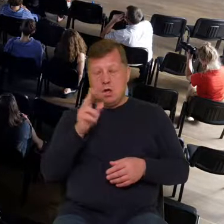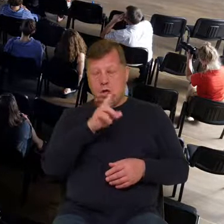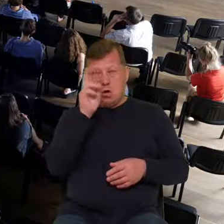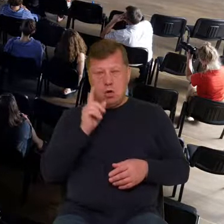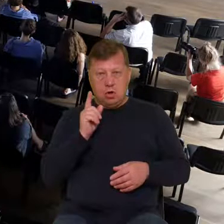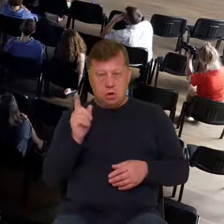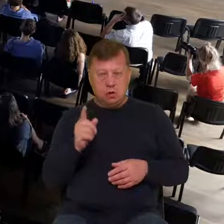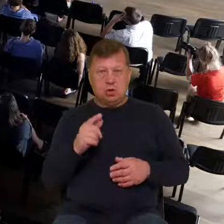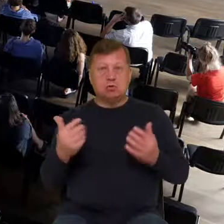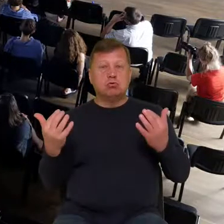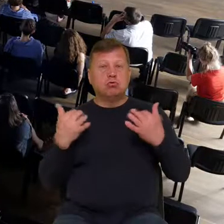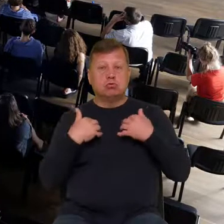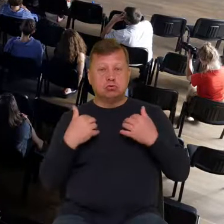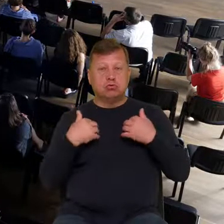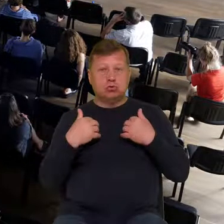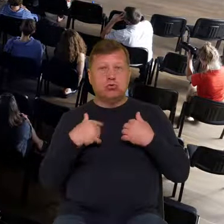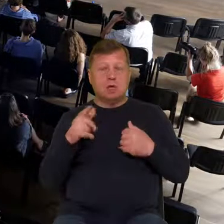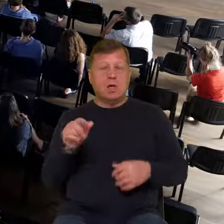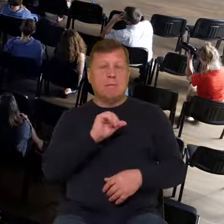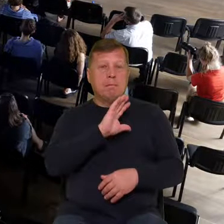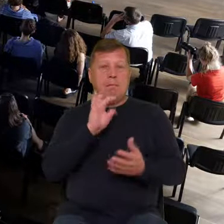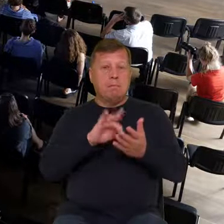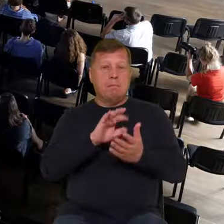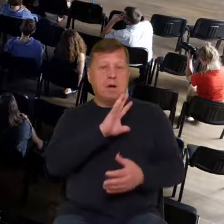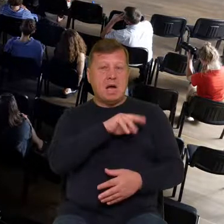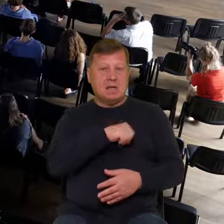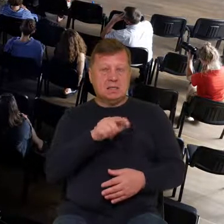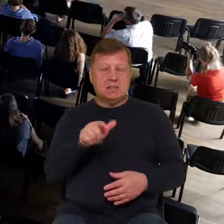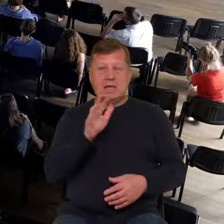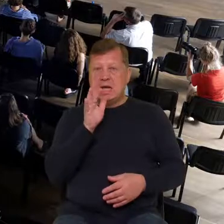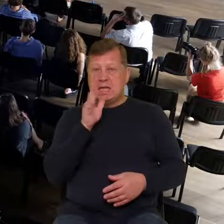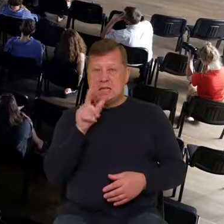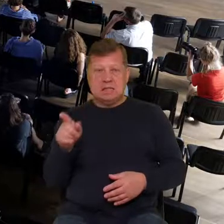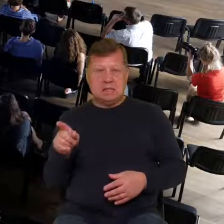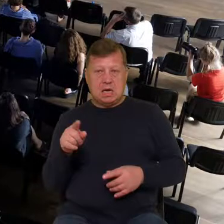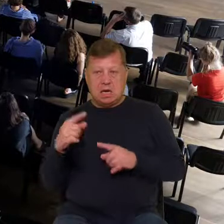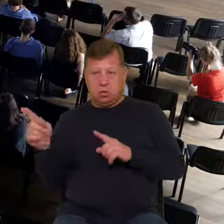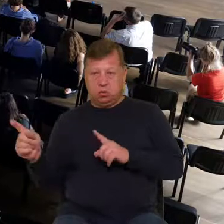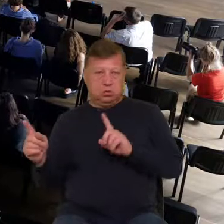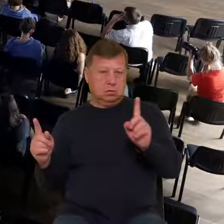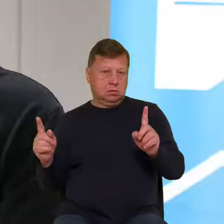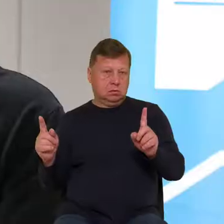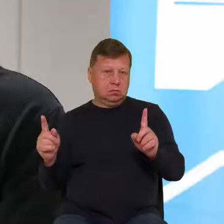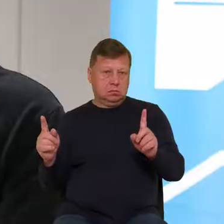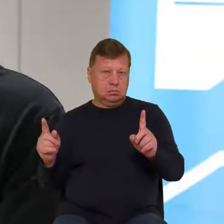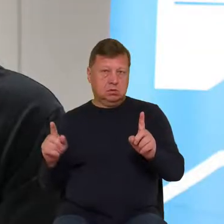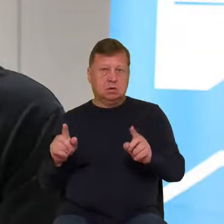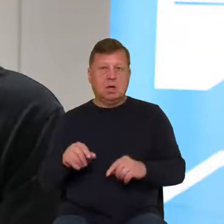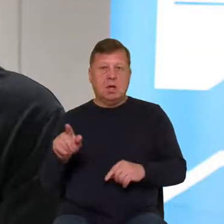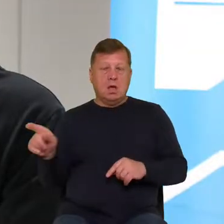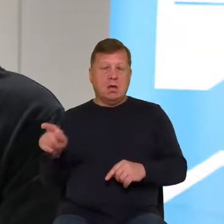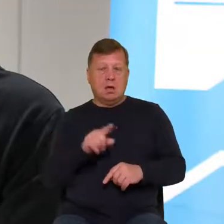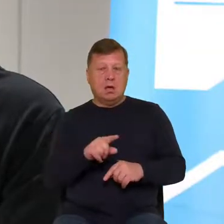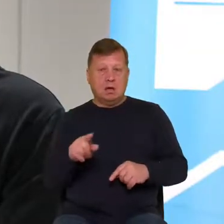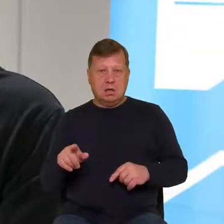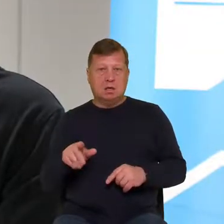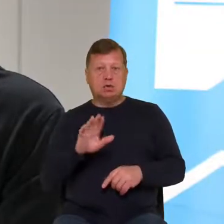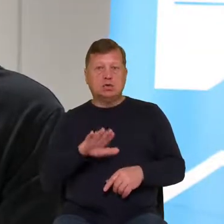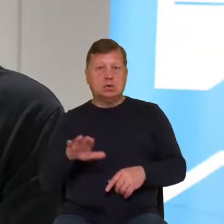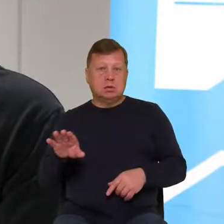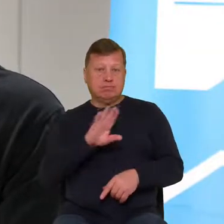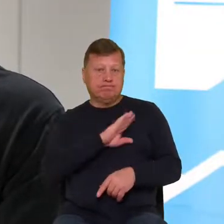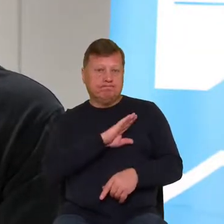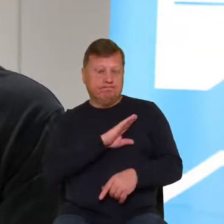po dwóch stronach, Palestyna, Izrael, którzy obaj stracili swoje